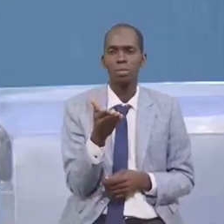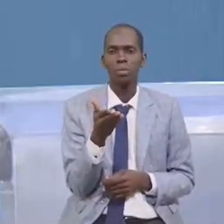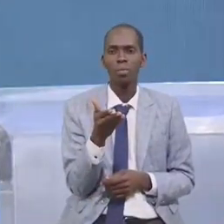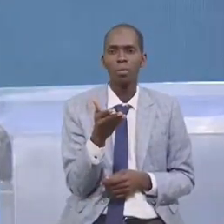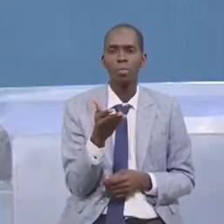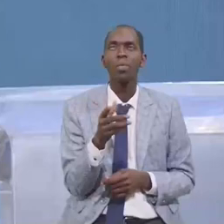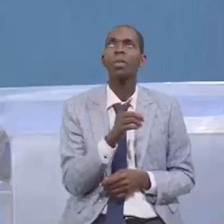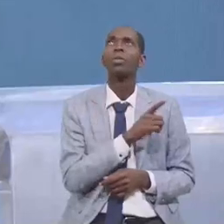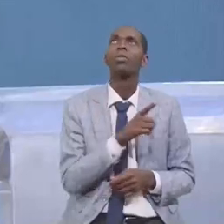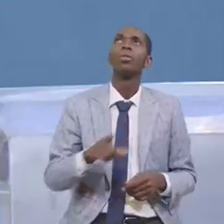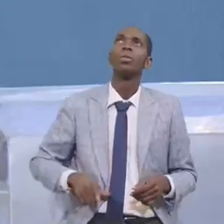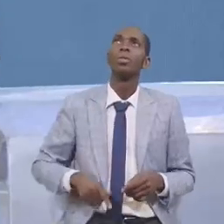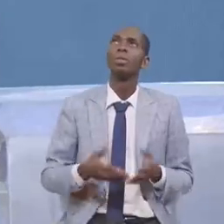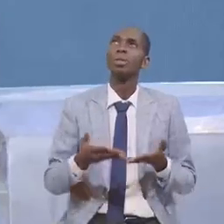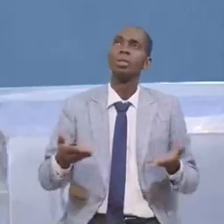Seigneur, me voici.